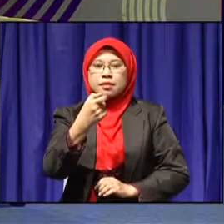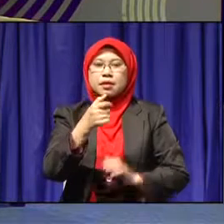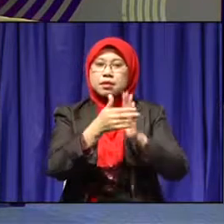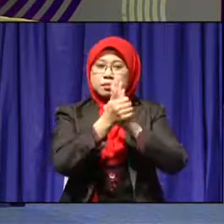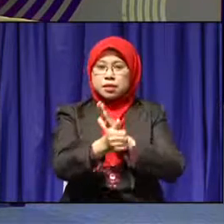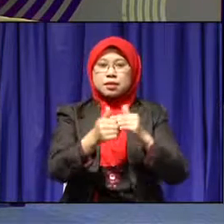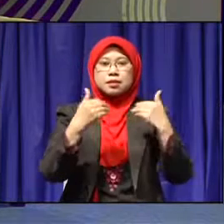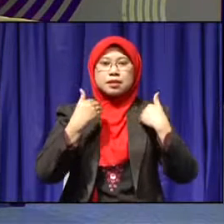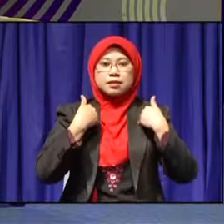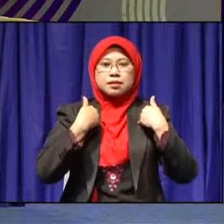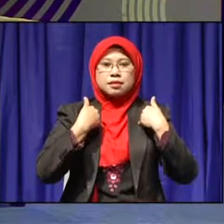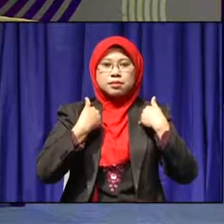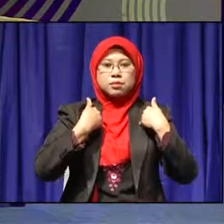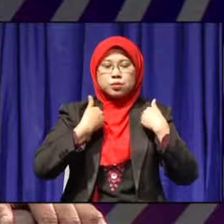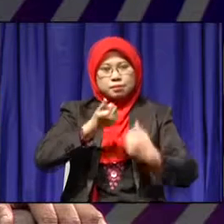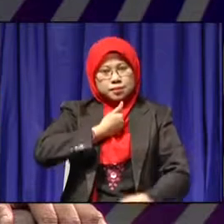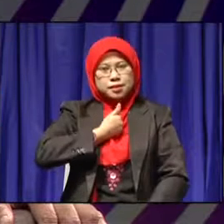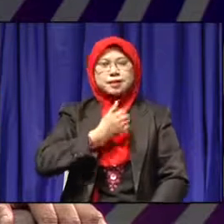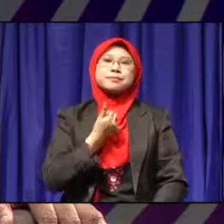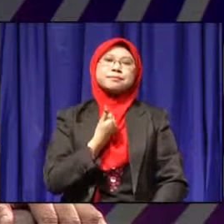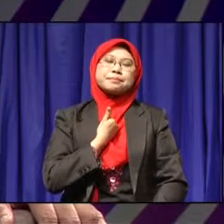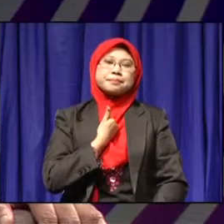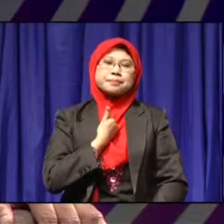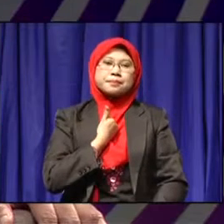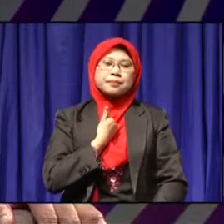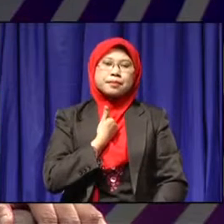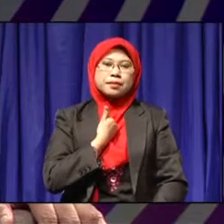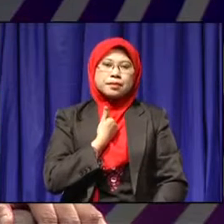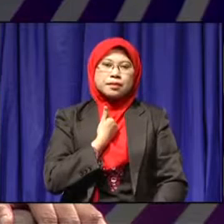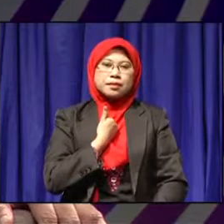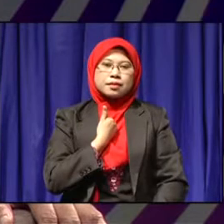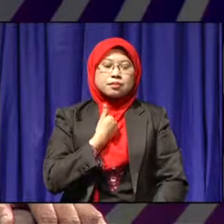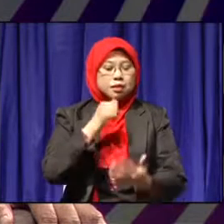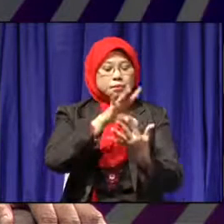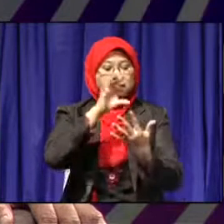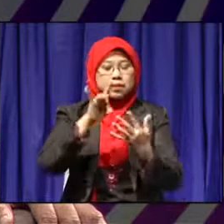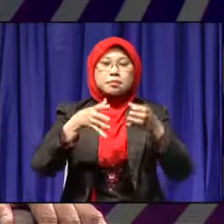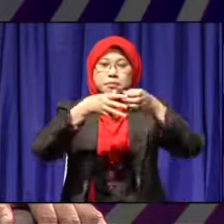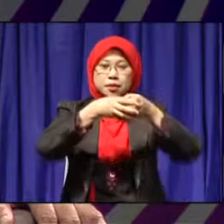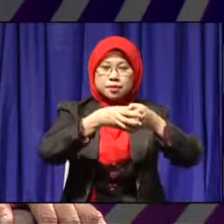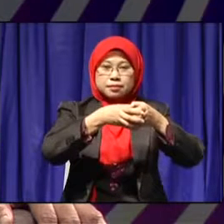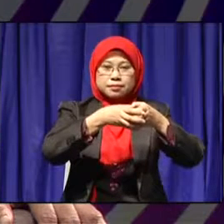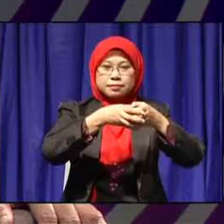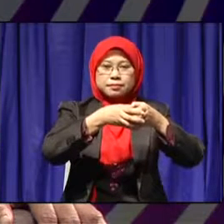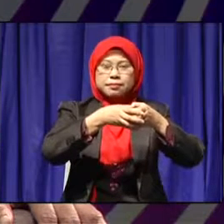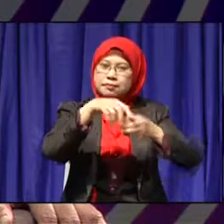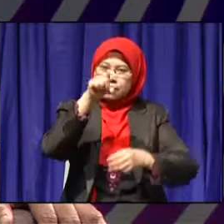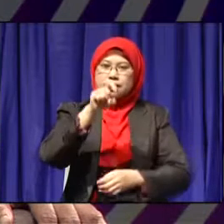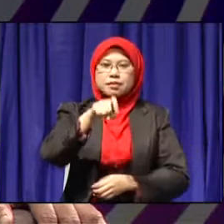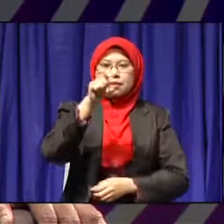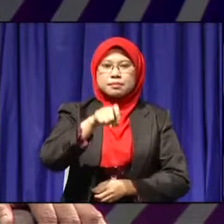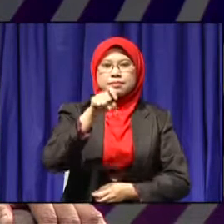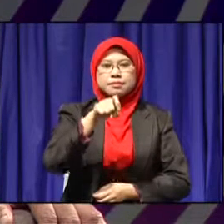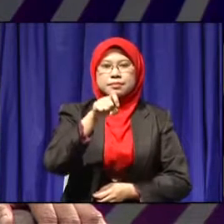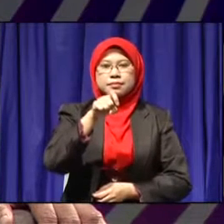ada dalam diri mereka sendiri jadi pemilihan PKS ini juga perlu lah